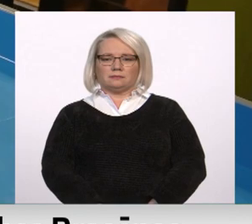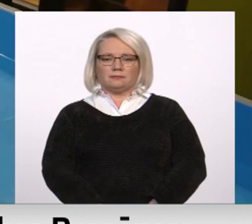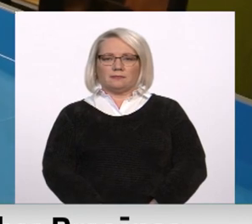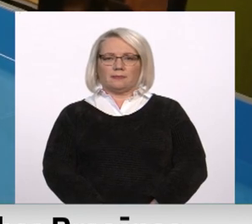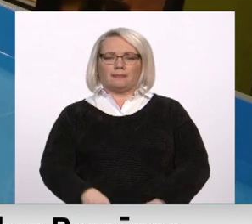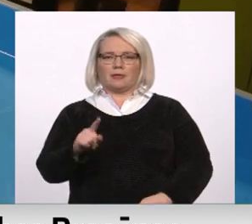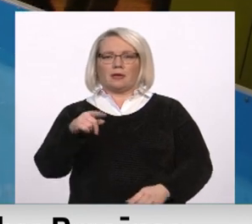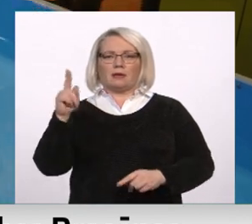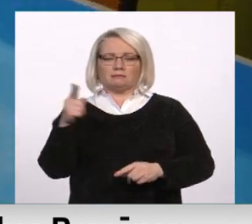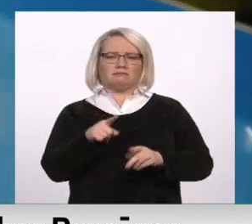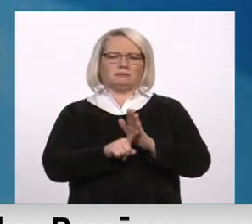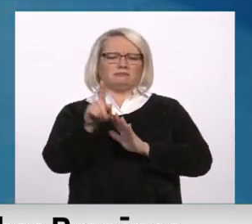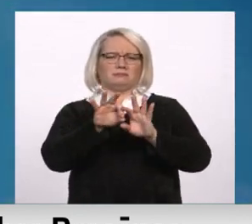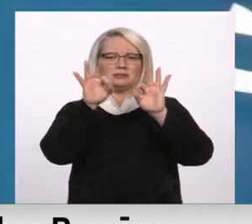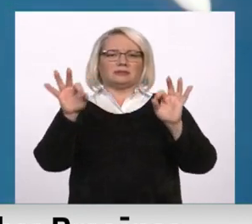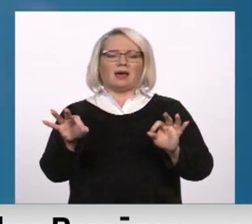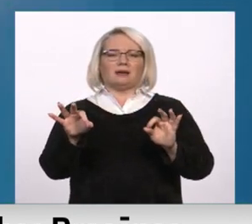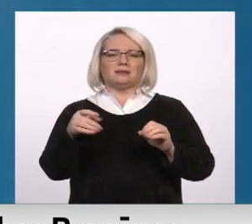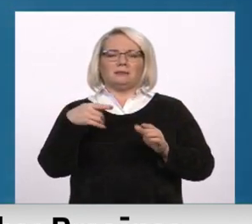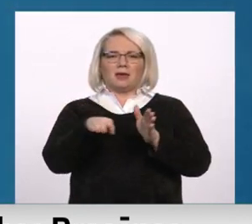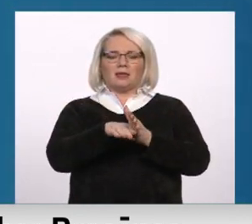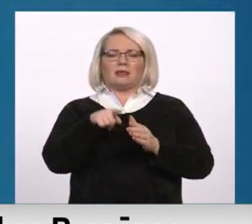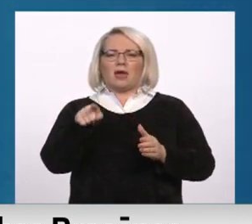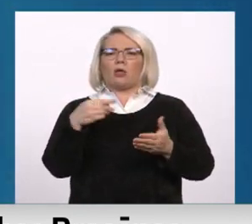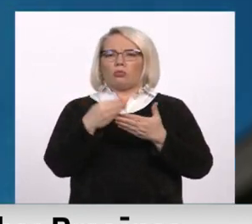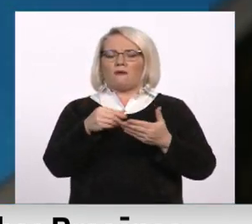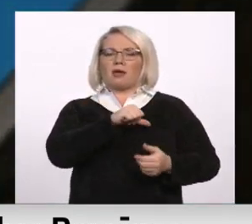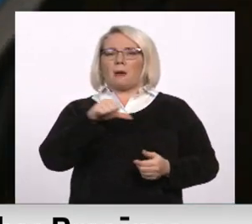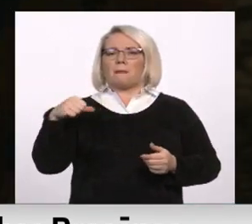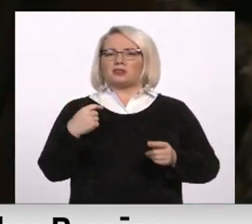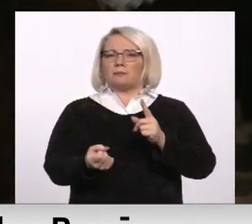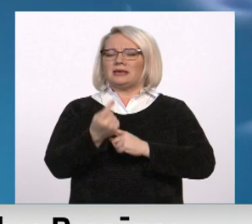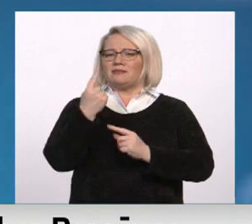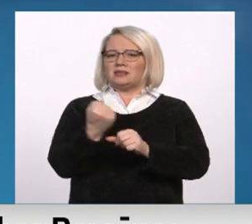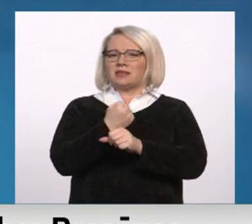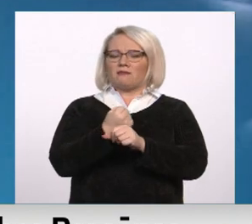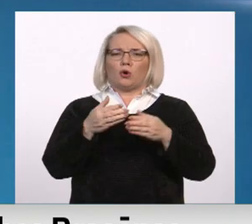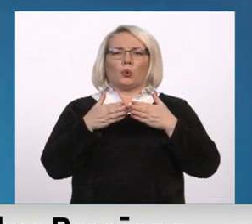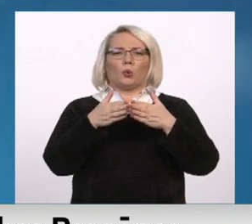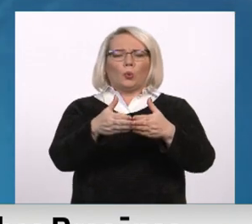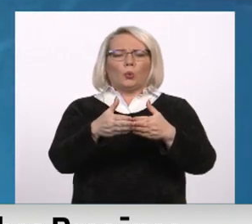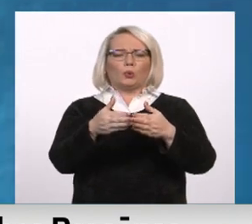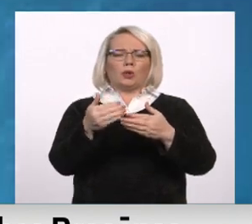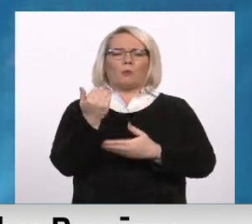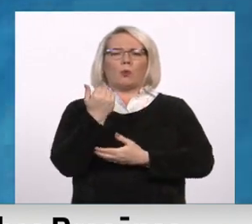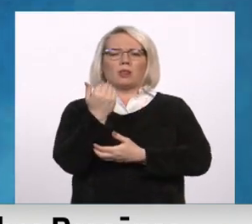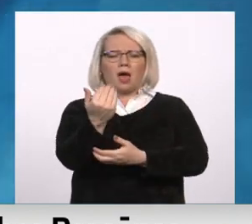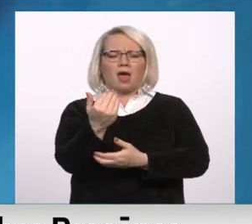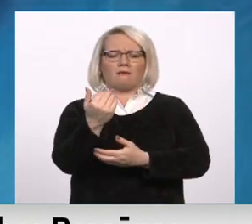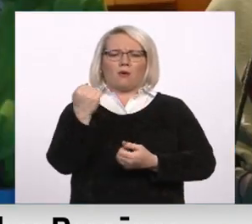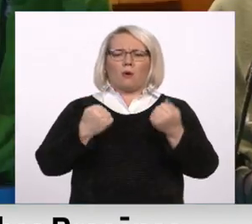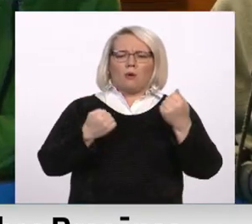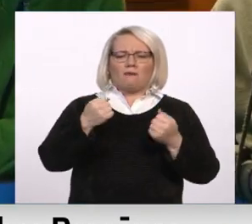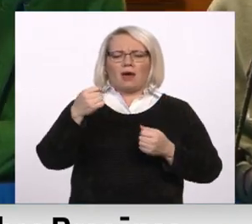Iet un startēt. Tas ir brīdis, kad tā pa īstam novērtēt, kā pašam izdevies izgatavot kuģi, buru laivu, auto vai lidmodeli un